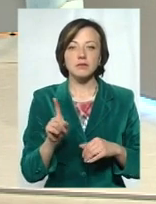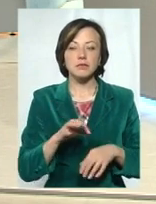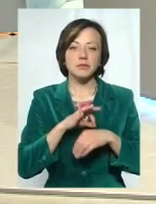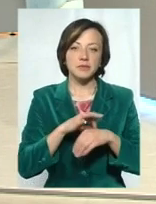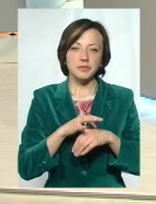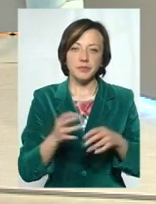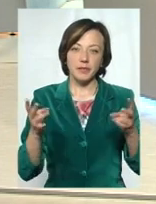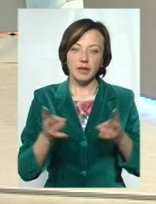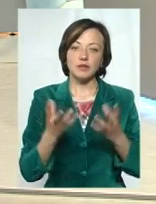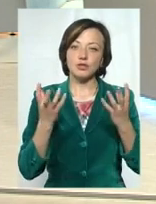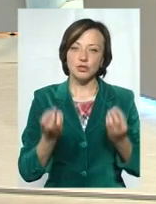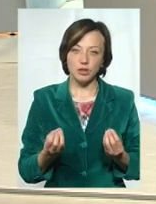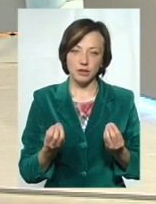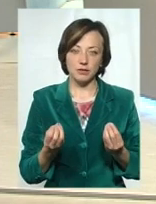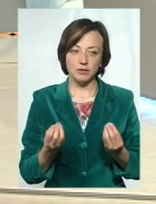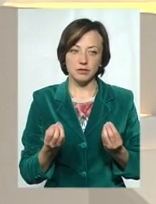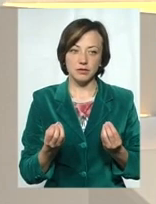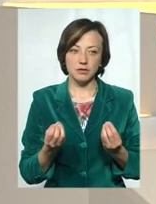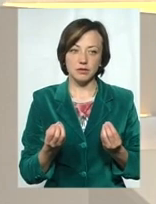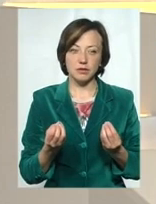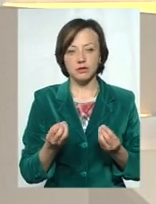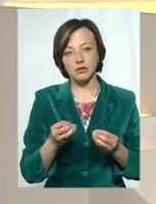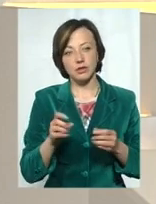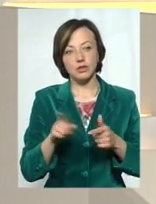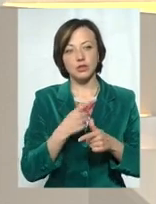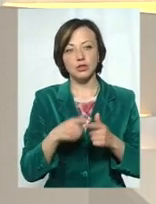проводити, потрібно ще чи ухвалити